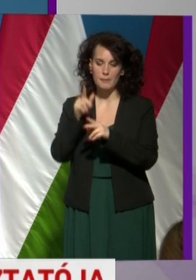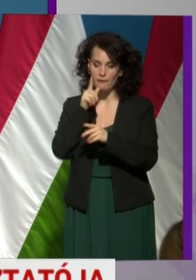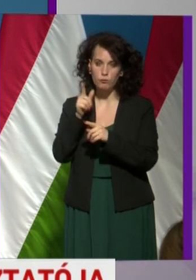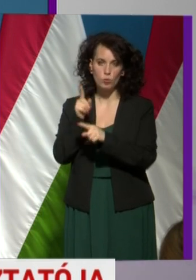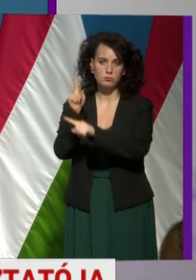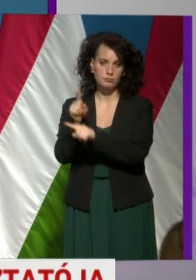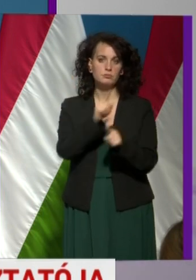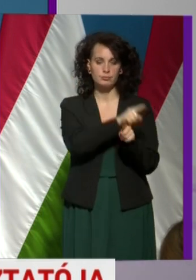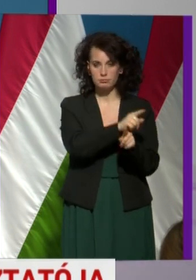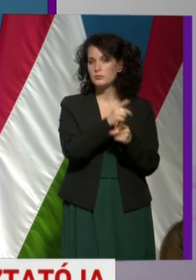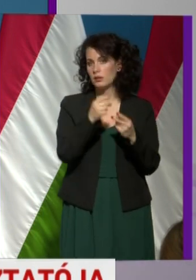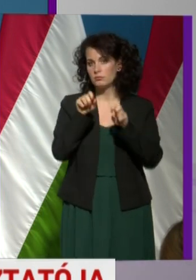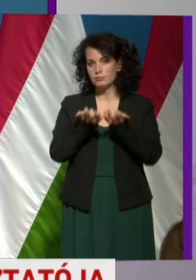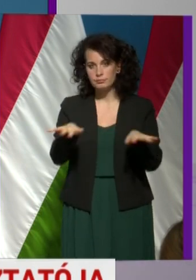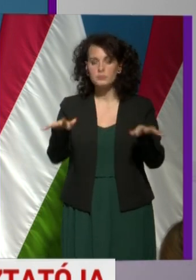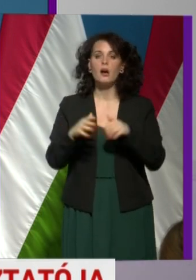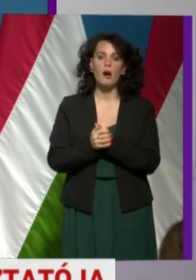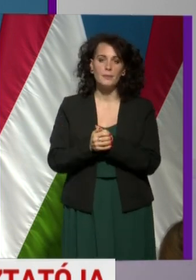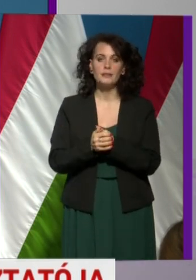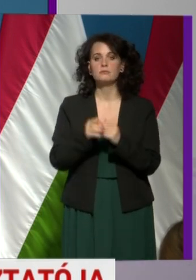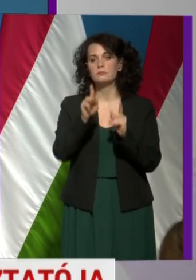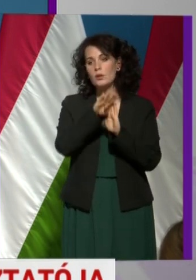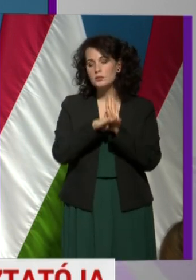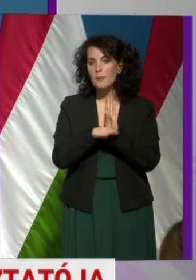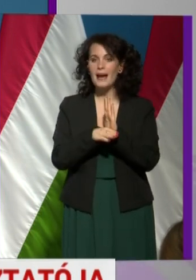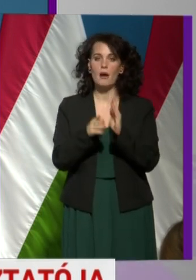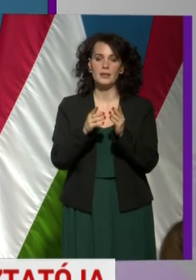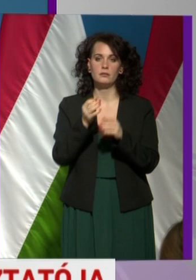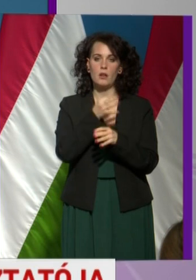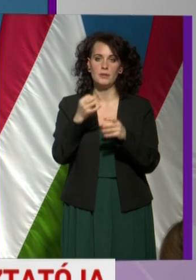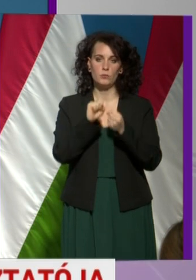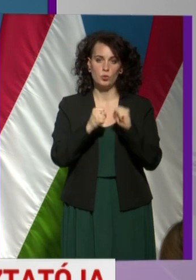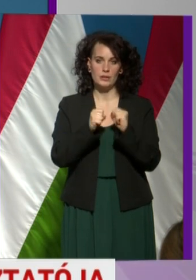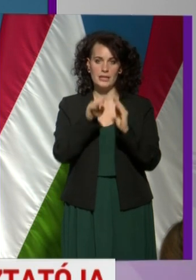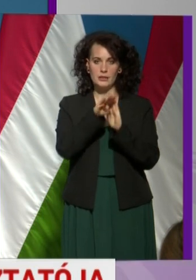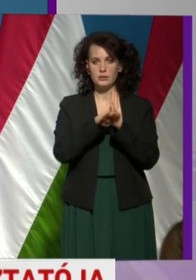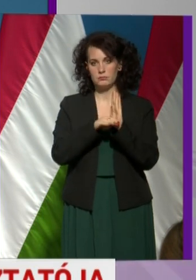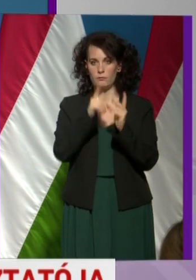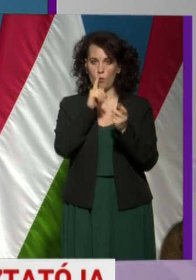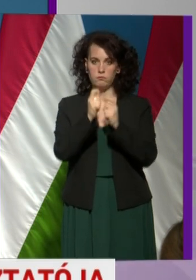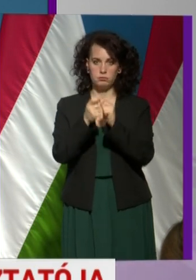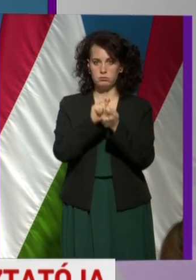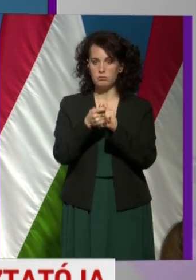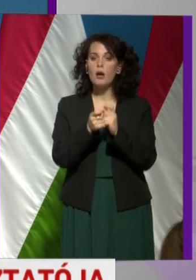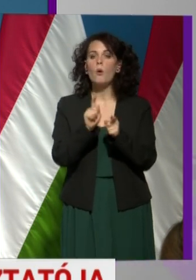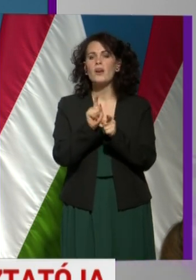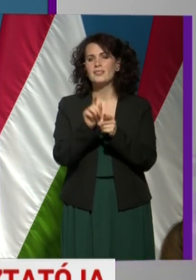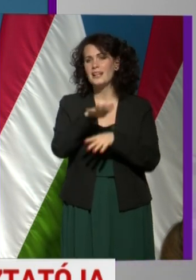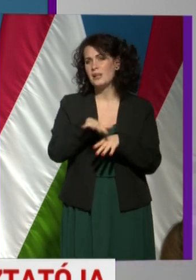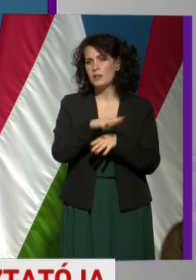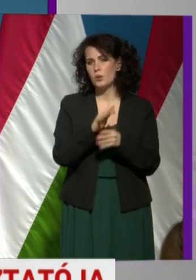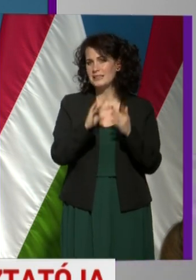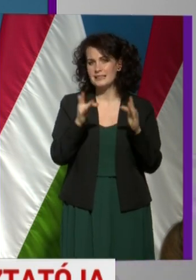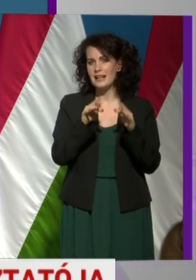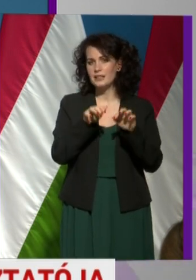olyan szabályokat, amelyek átszabják a napi működésnek a kérdéskörét. Ezek ugye olyan területek, ahol a digitális oktatásra